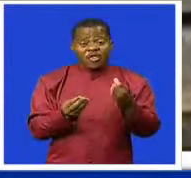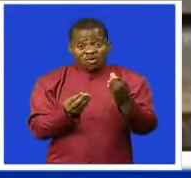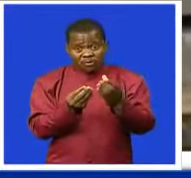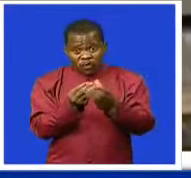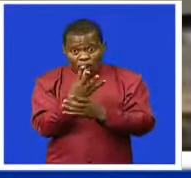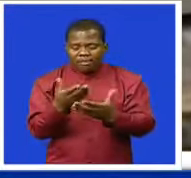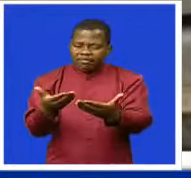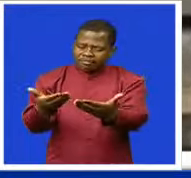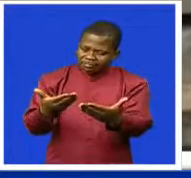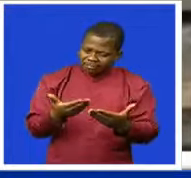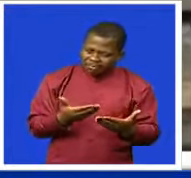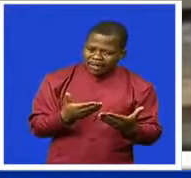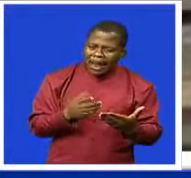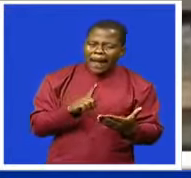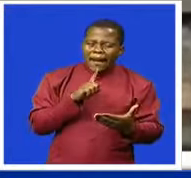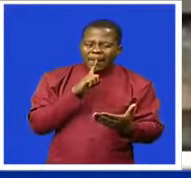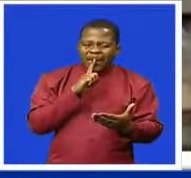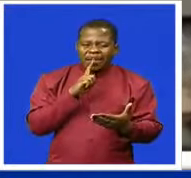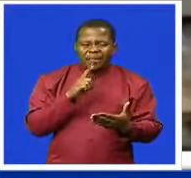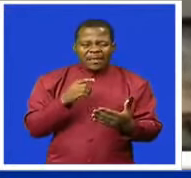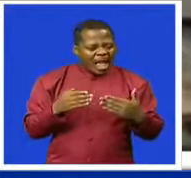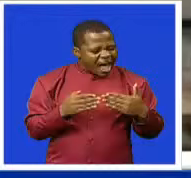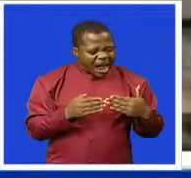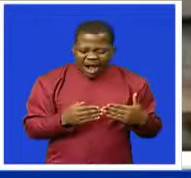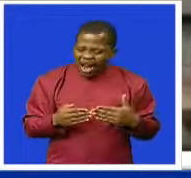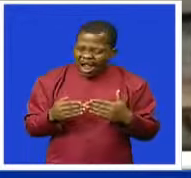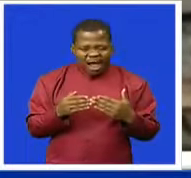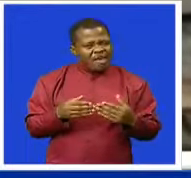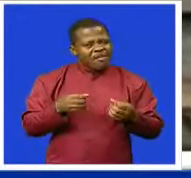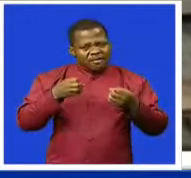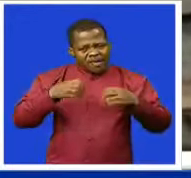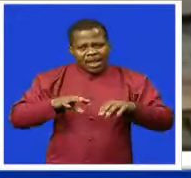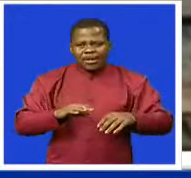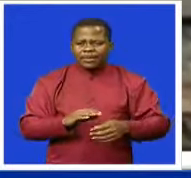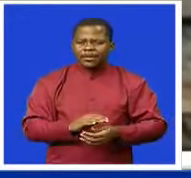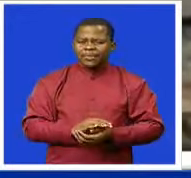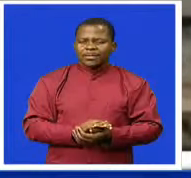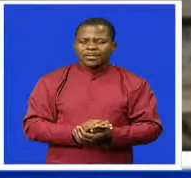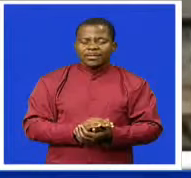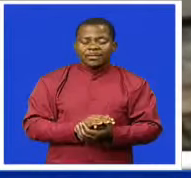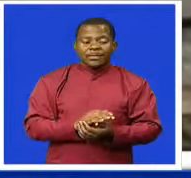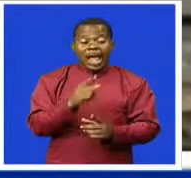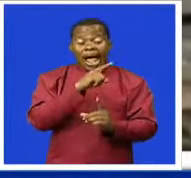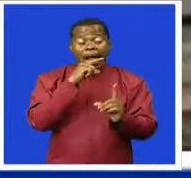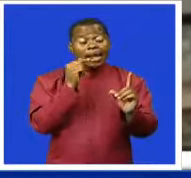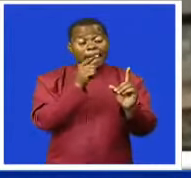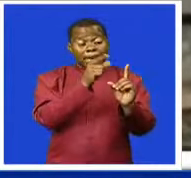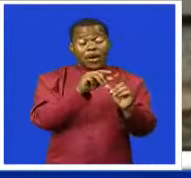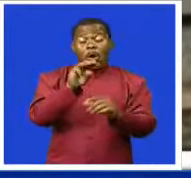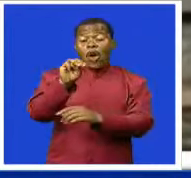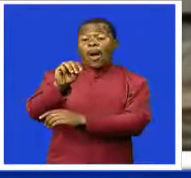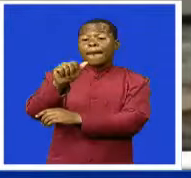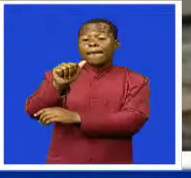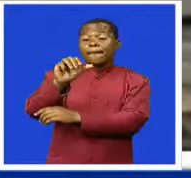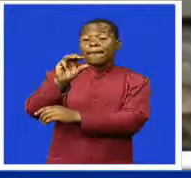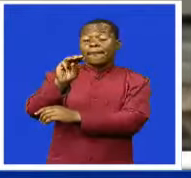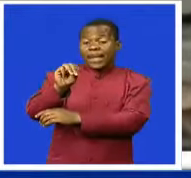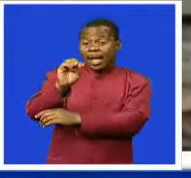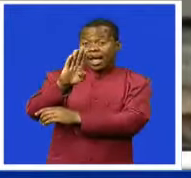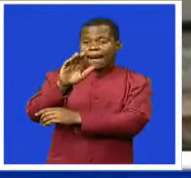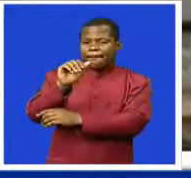ke siyinkundla sesikhokha simemethelo emsakathweni siyawacela ke mathombeni sitobonisana ngelikhambi ukuthi yini